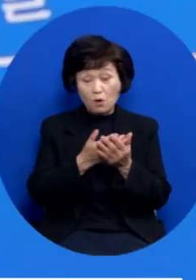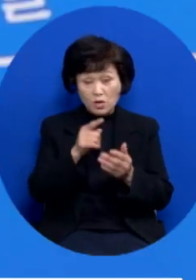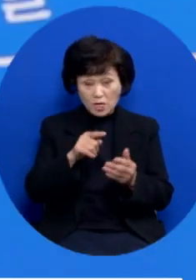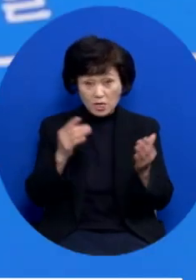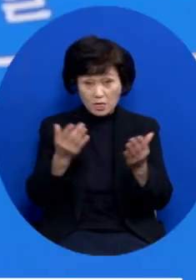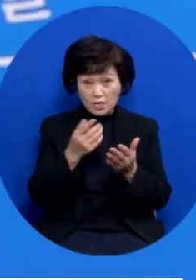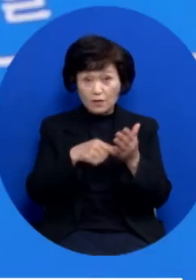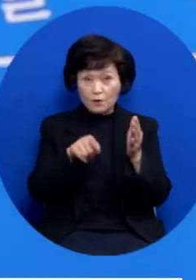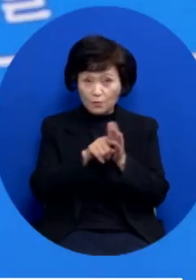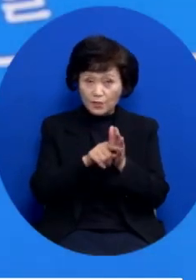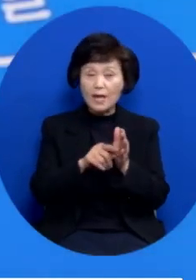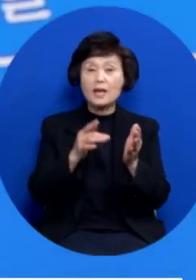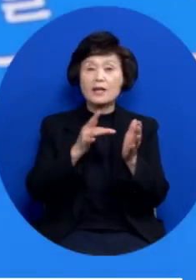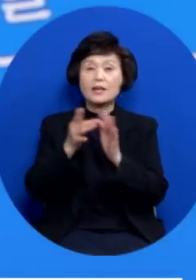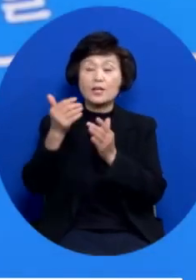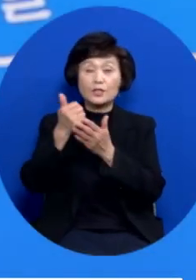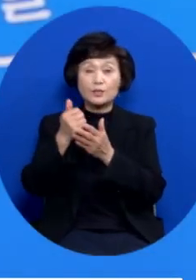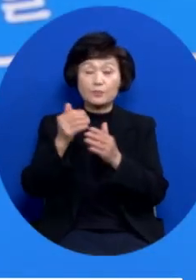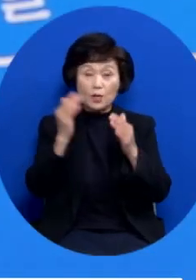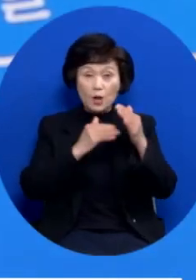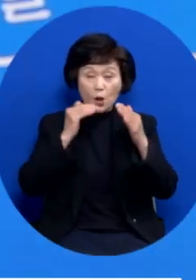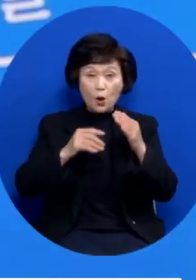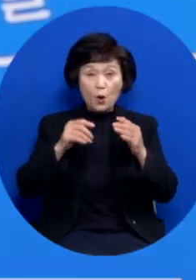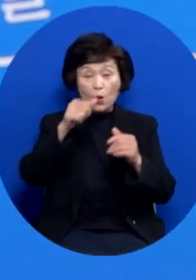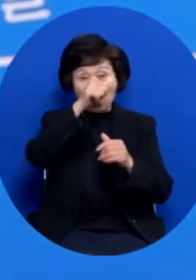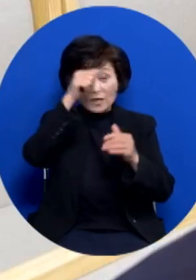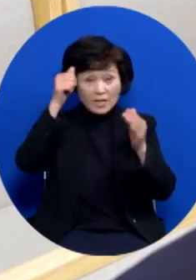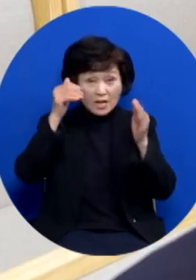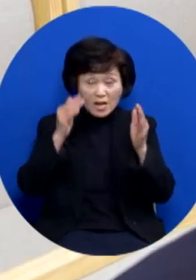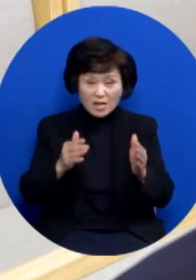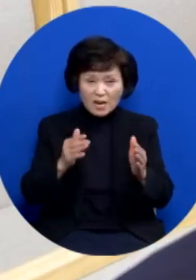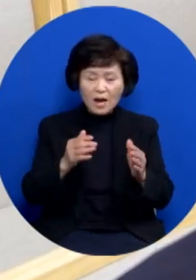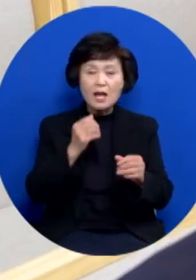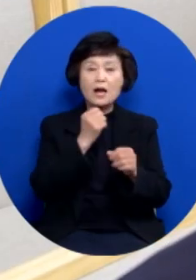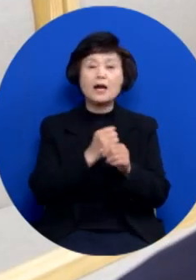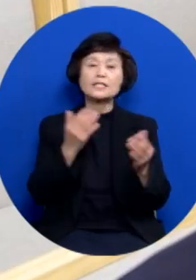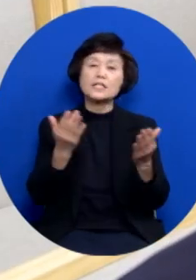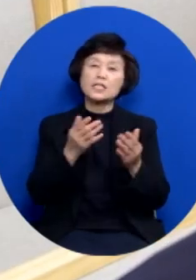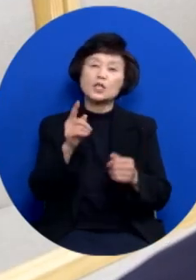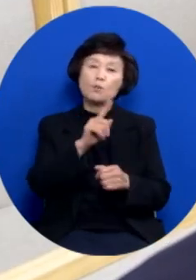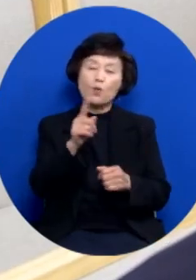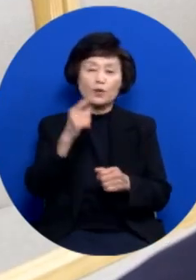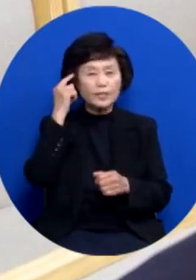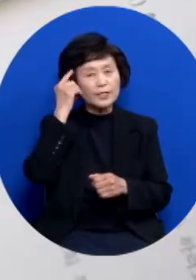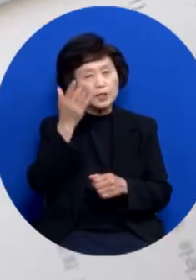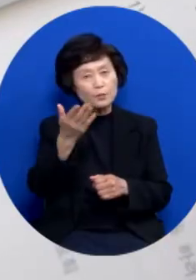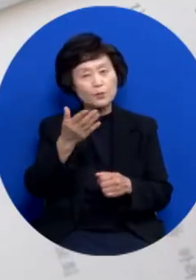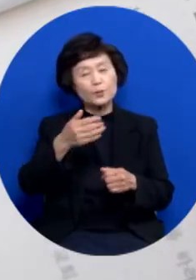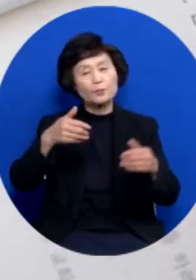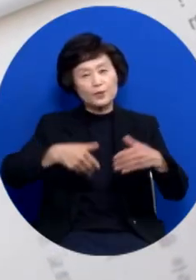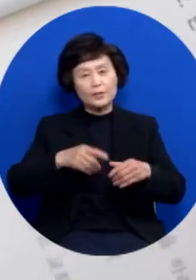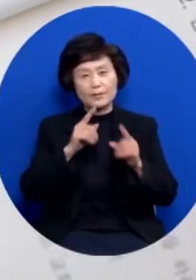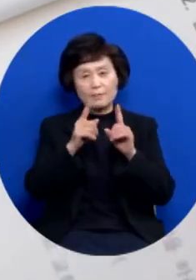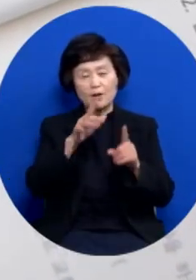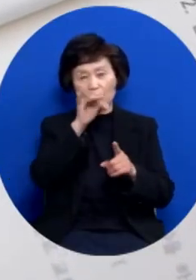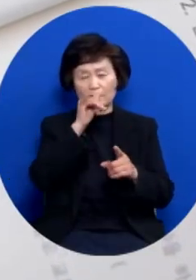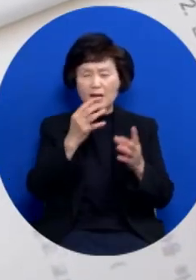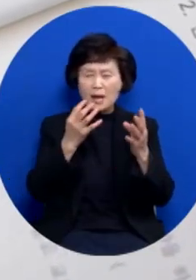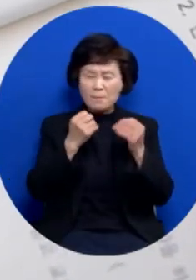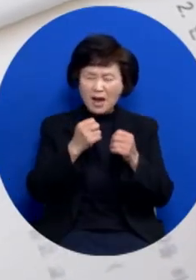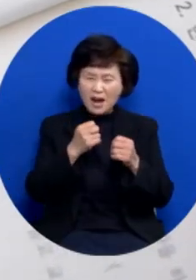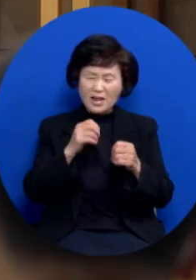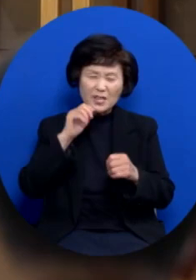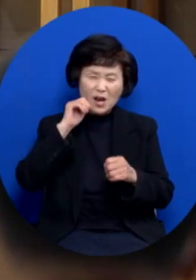위해서는 예수님께서 공생애 기간에 펼치신 사역이 무엇이었는지 질문해야 한다고 말합니다. 더불어 수많은